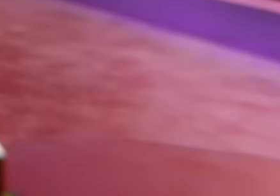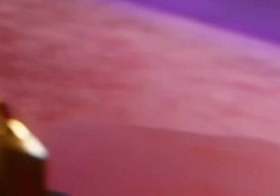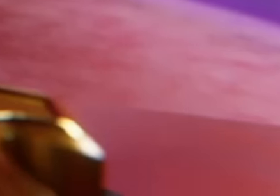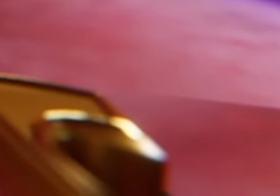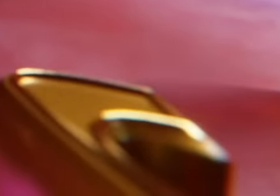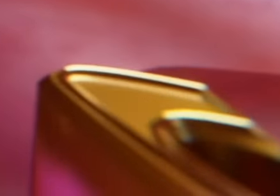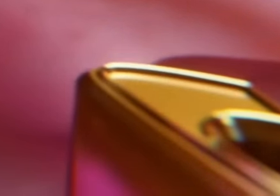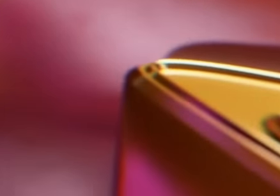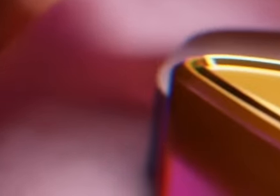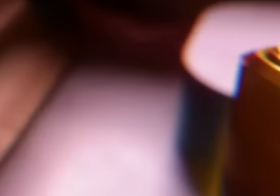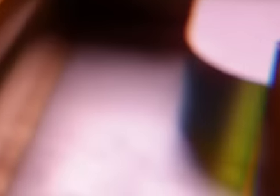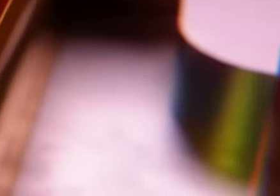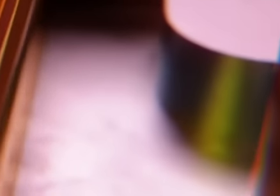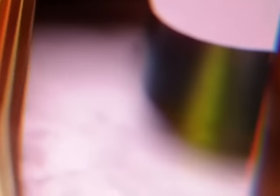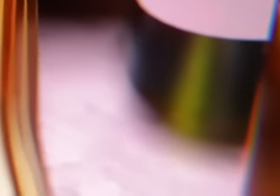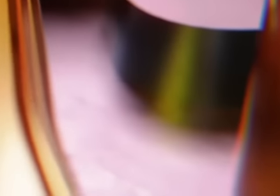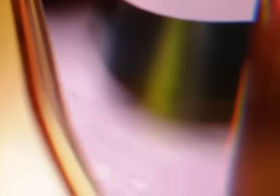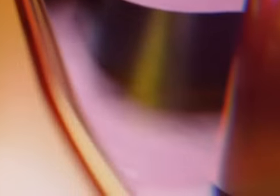yaab rabbalamin